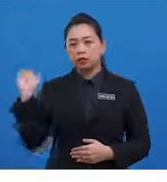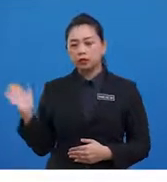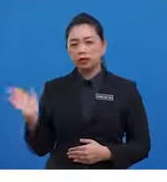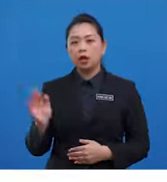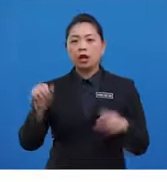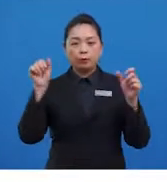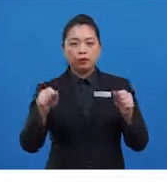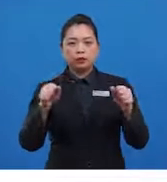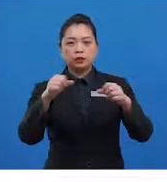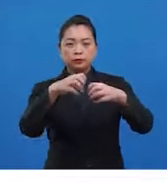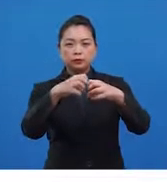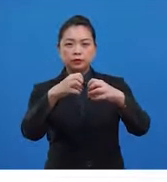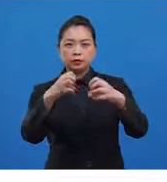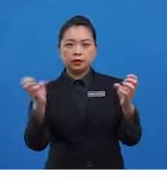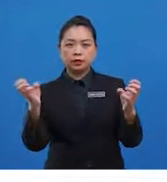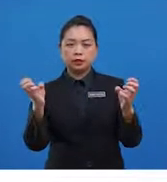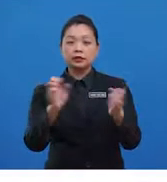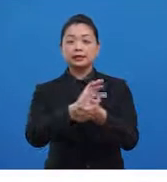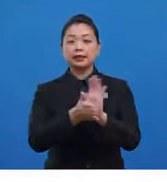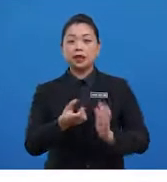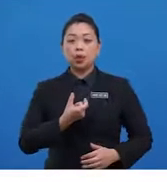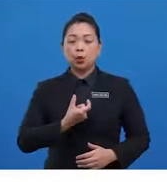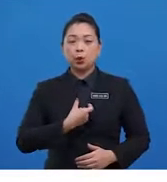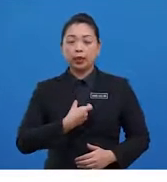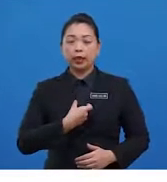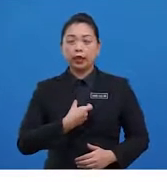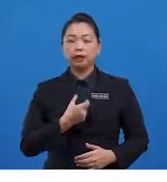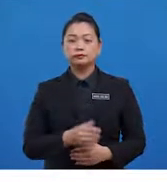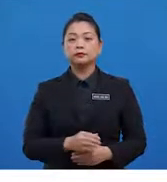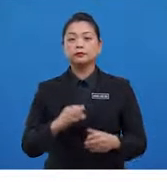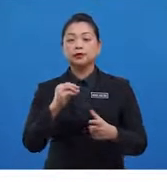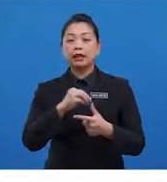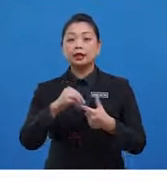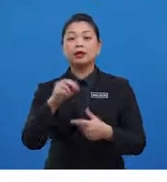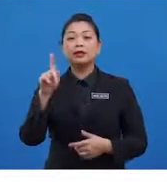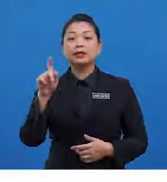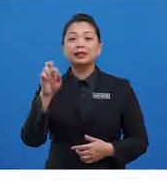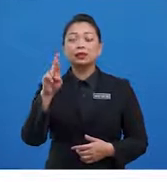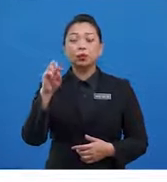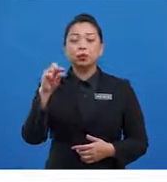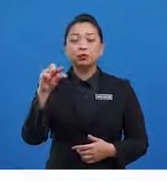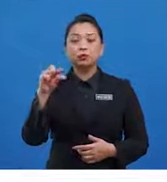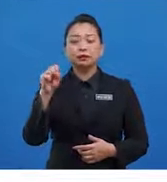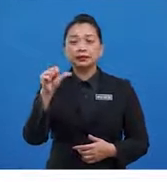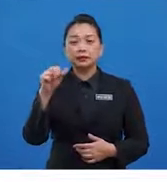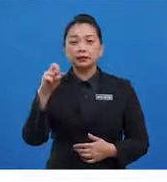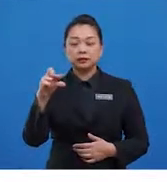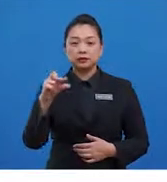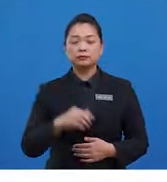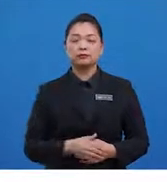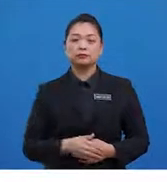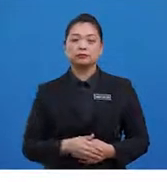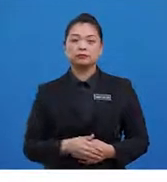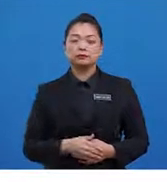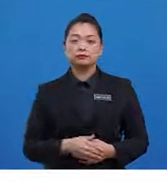Gandik ini boleh diceraikan menjadi loket atau keronsang. Begitu menarik dan unik